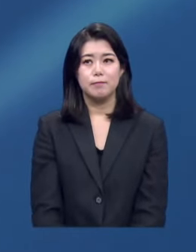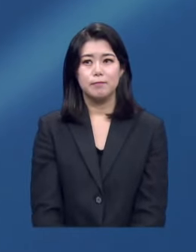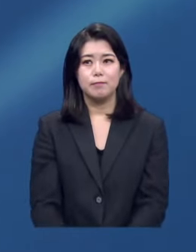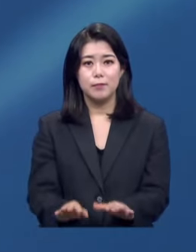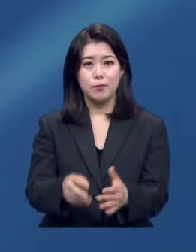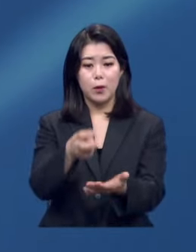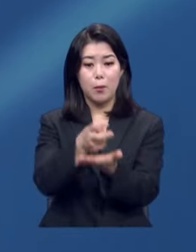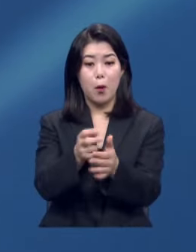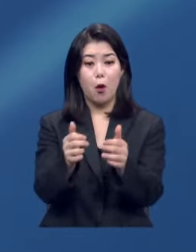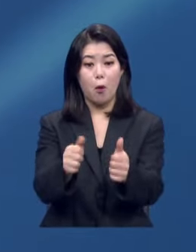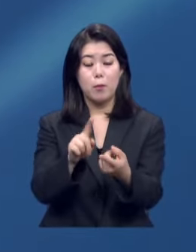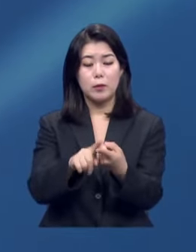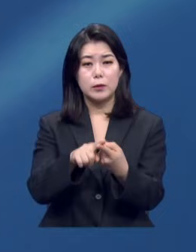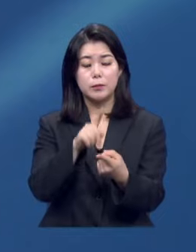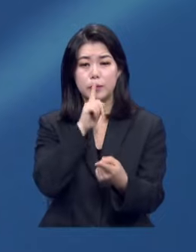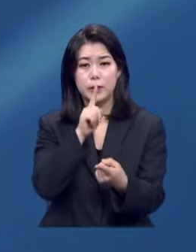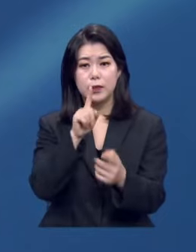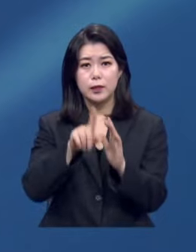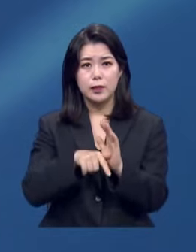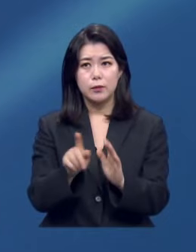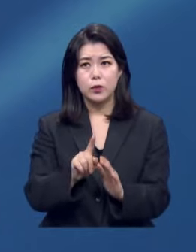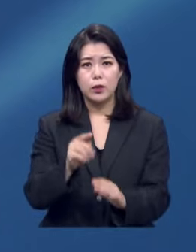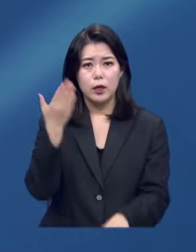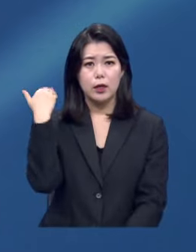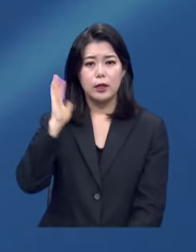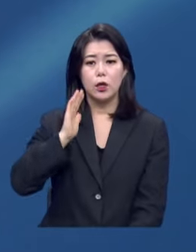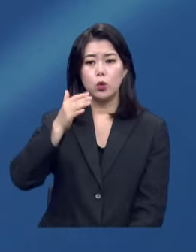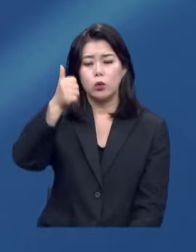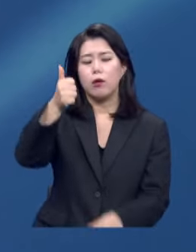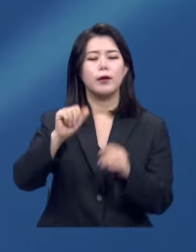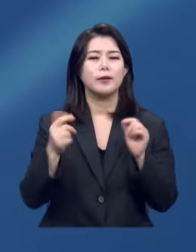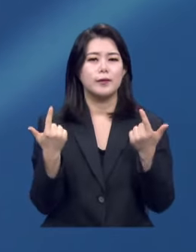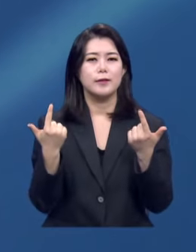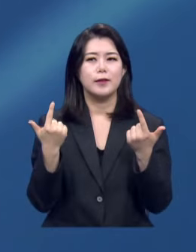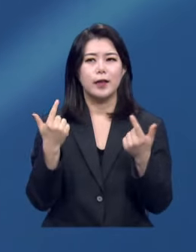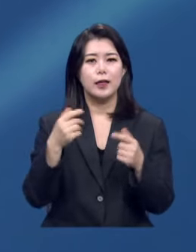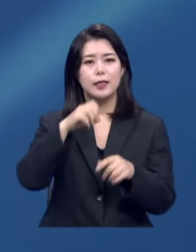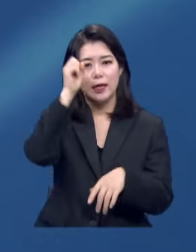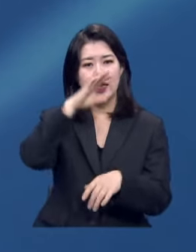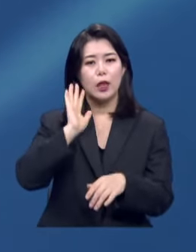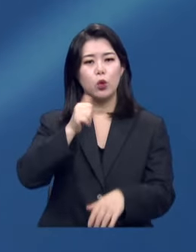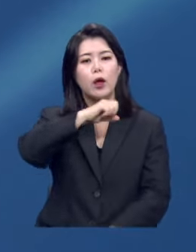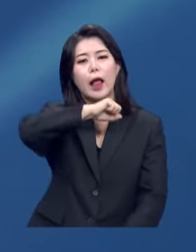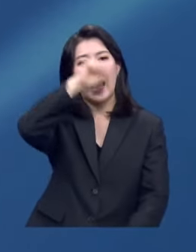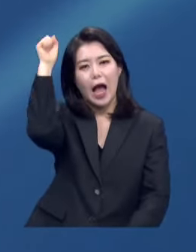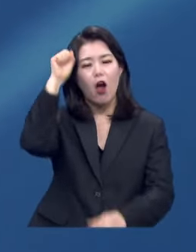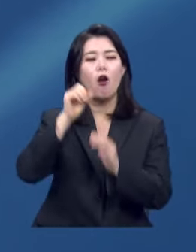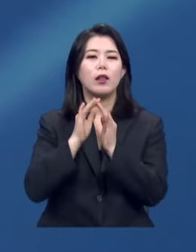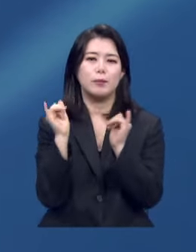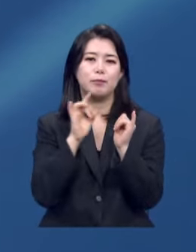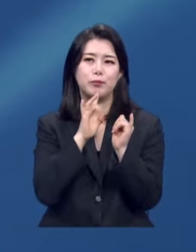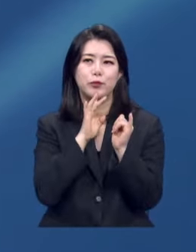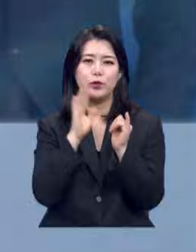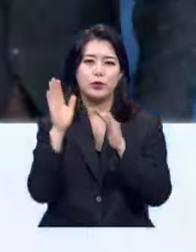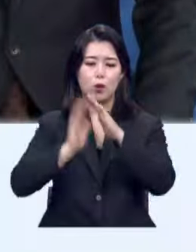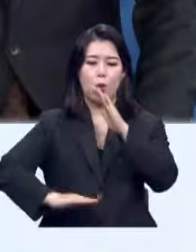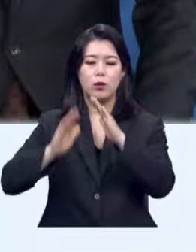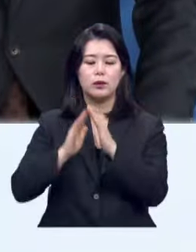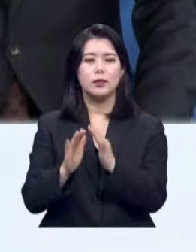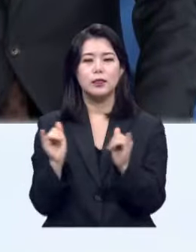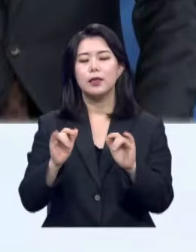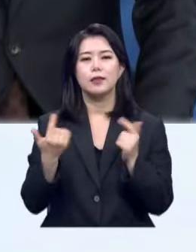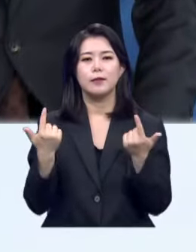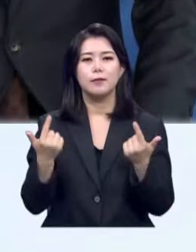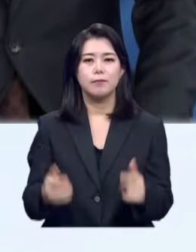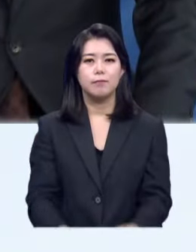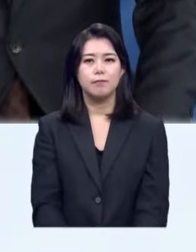법적인 부분을 먼저 이야기한다고 하면 당시에 대통령의 신분이 아니라 당선 이내 신 분이거든요 이게 공직자에 해당되지 않죠 첫